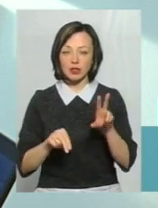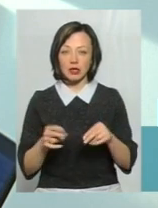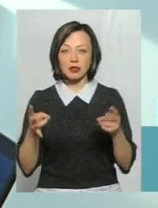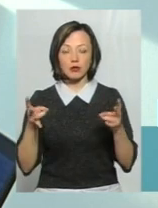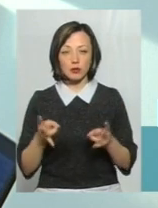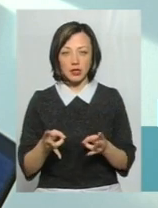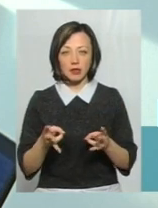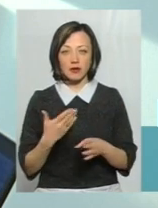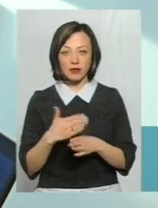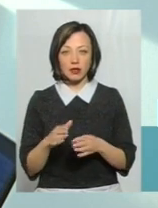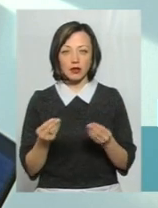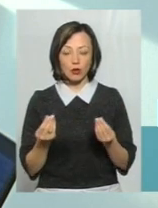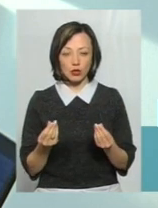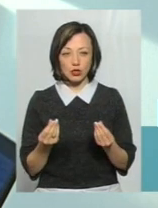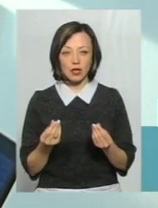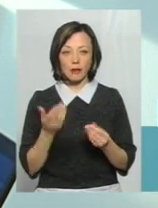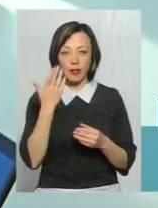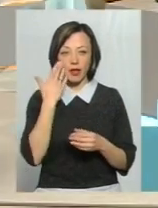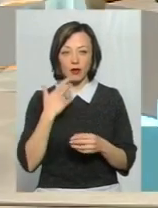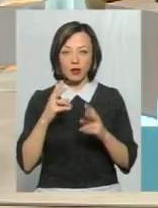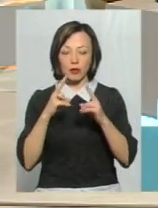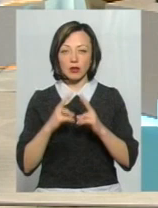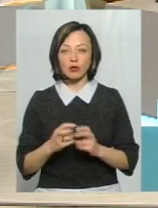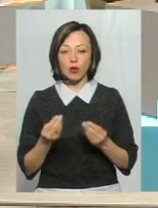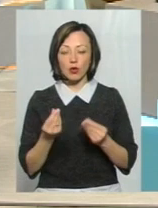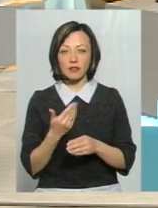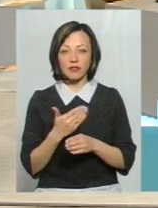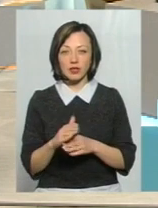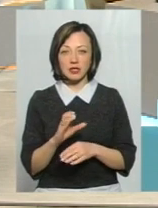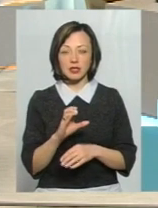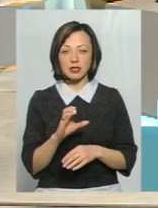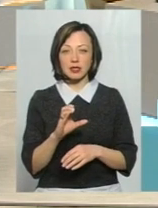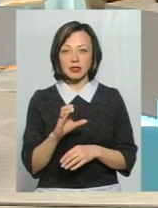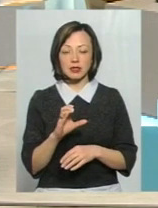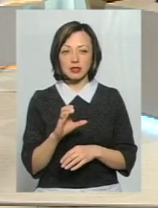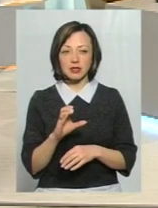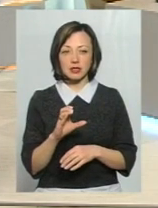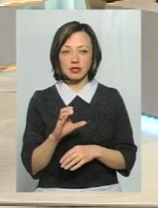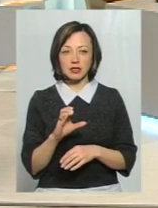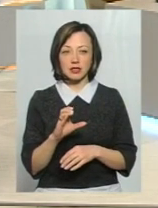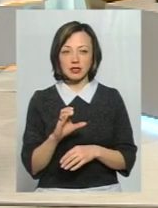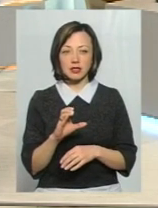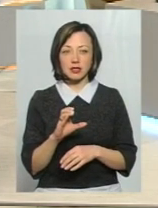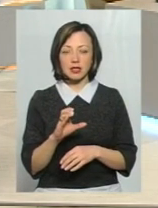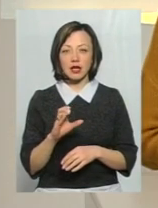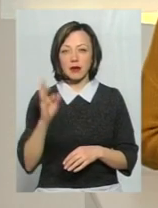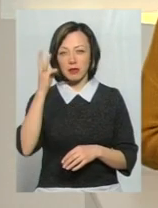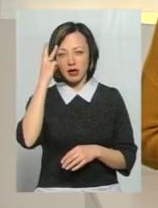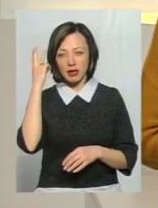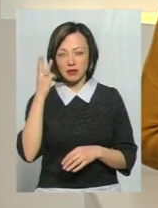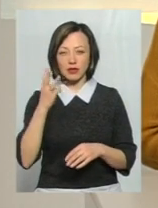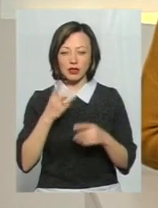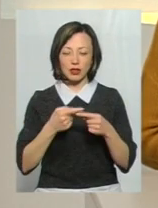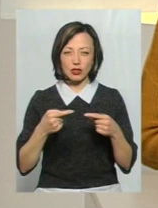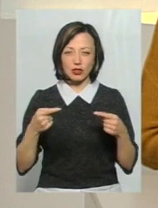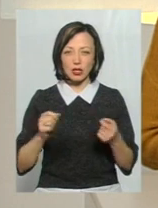необхідно виділити кошти. І коли ми проаналізуємо кошти, які ми виділили для Славутської спеціалізованої школи-ліцею, для Хмельницької,